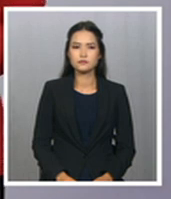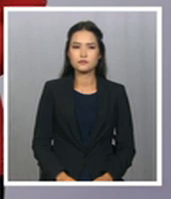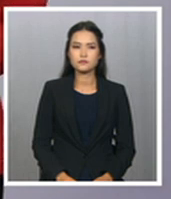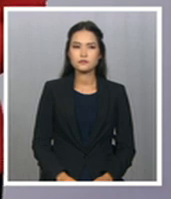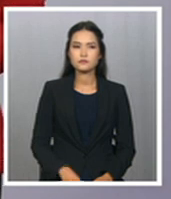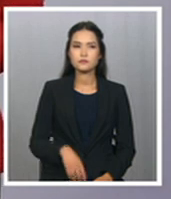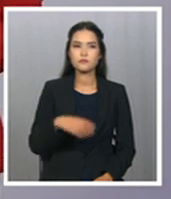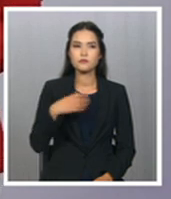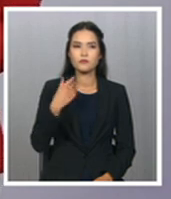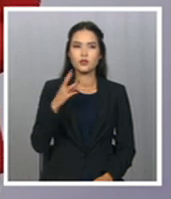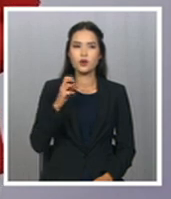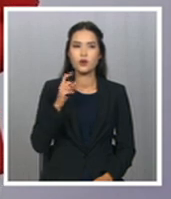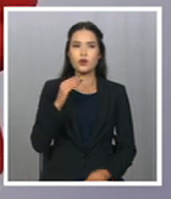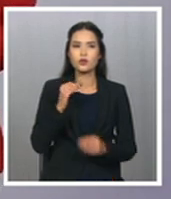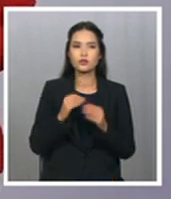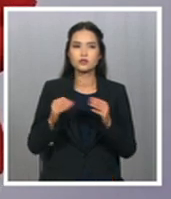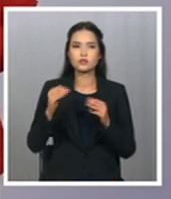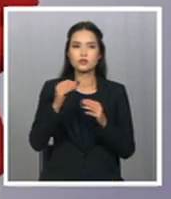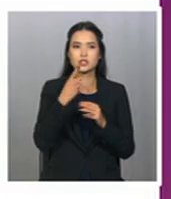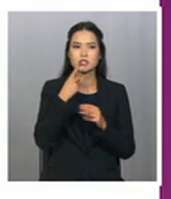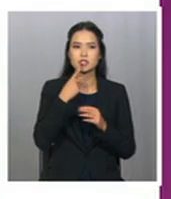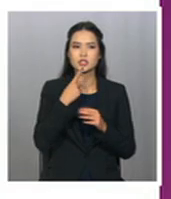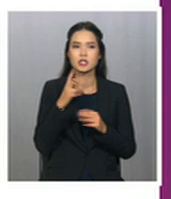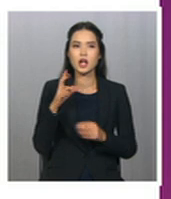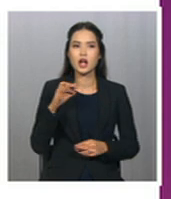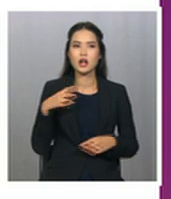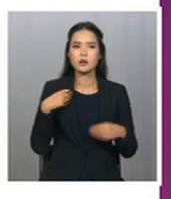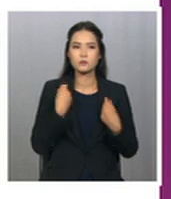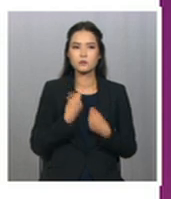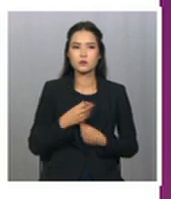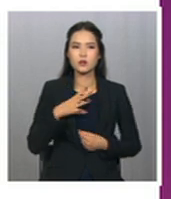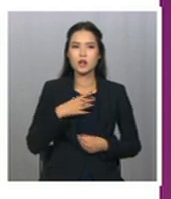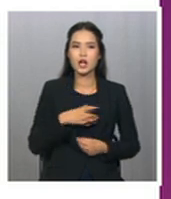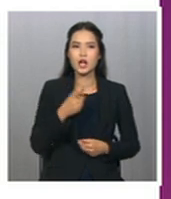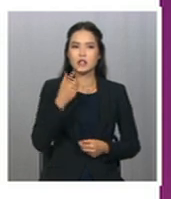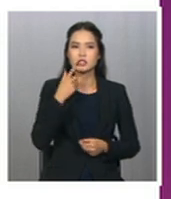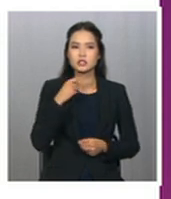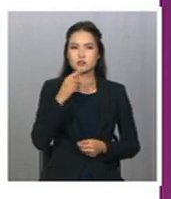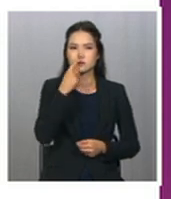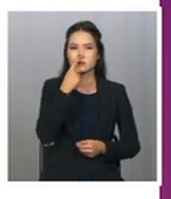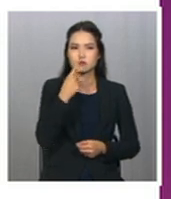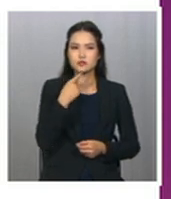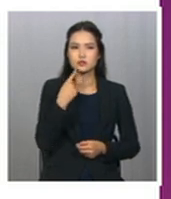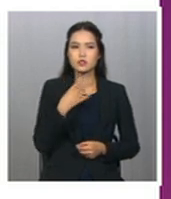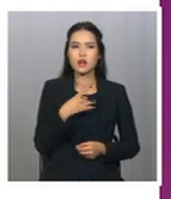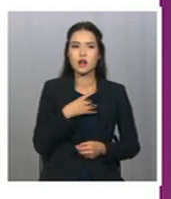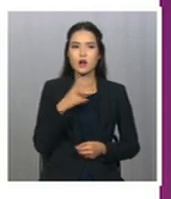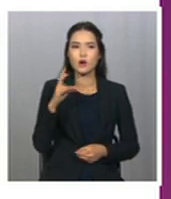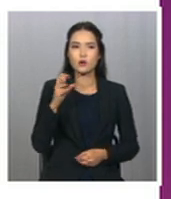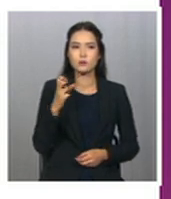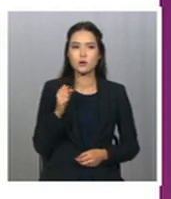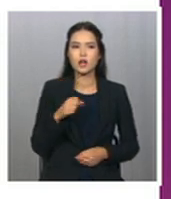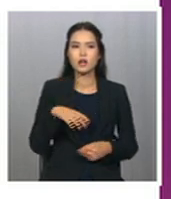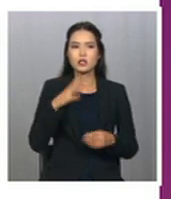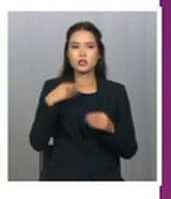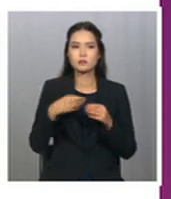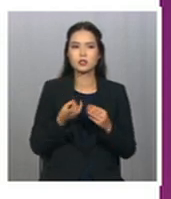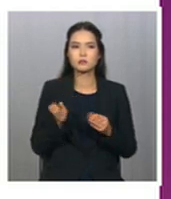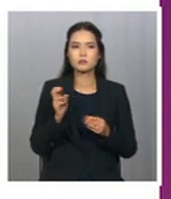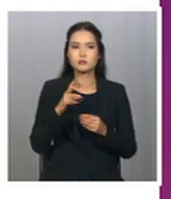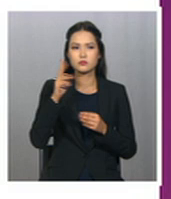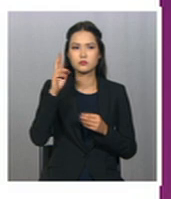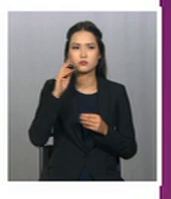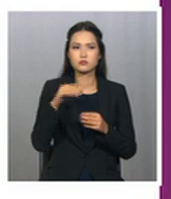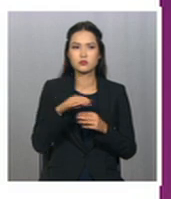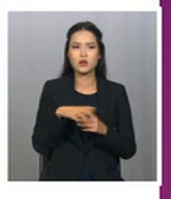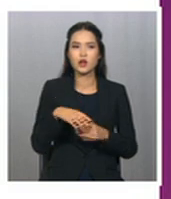Үстіне қызыл қамзол киген, қыр мұрын, ақ құба, талдырмаш келген бой жеткен екен. Жүзі